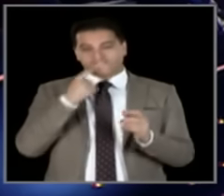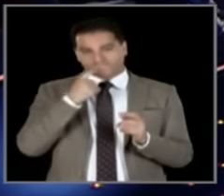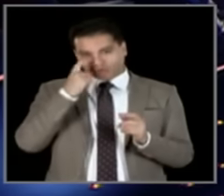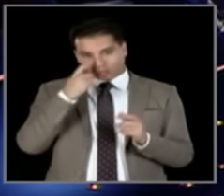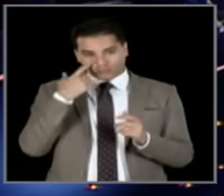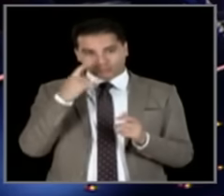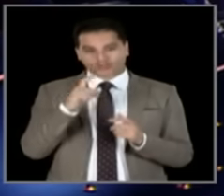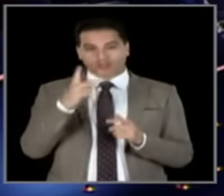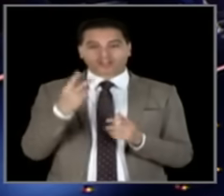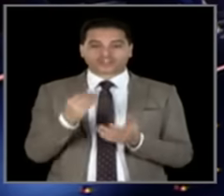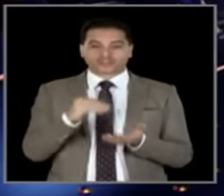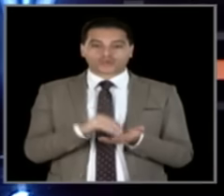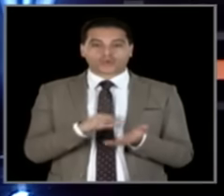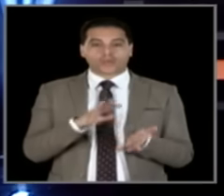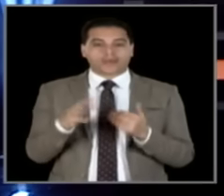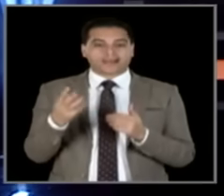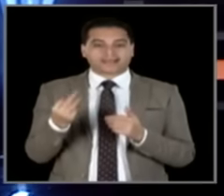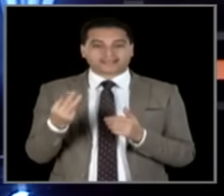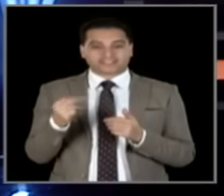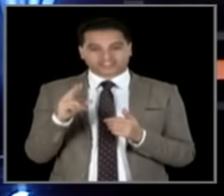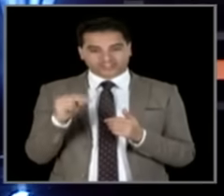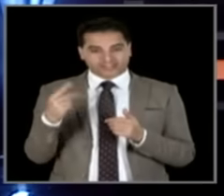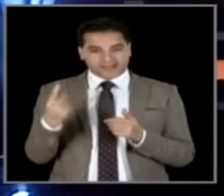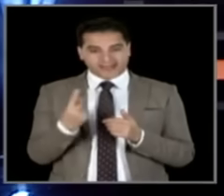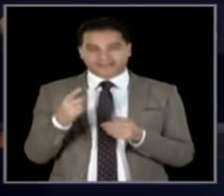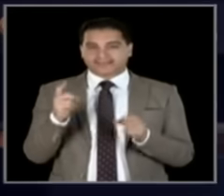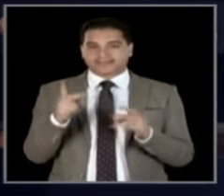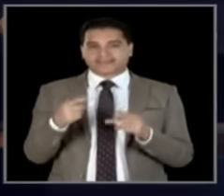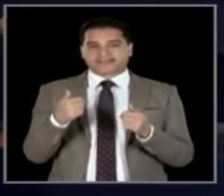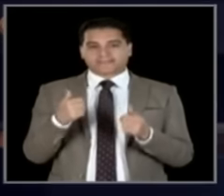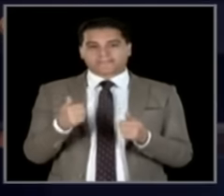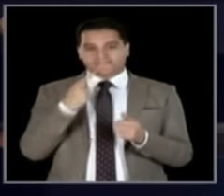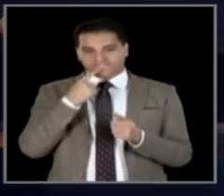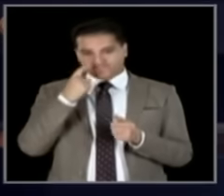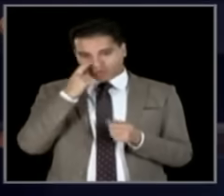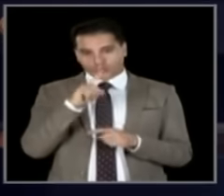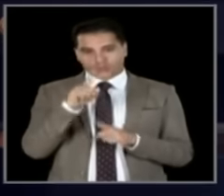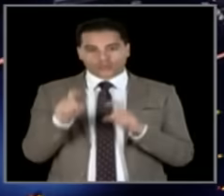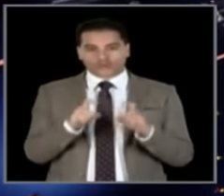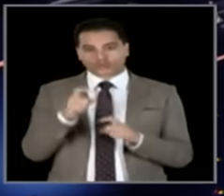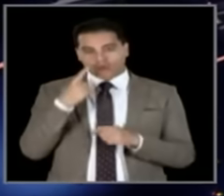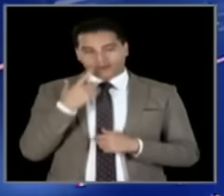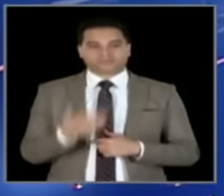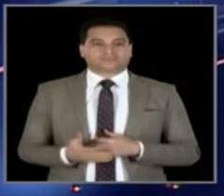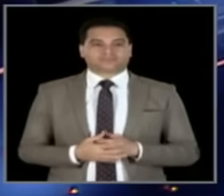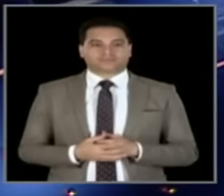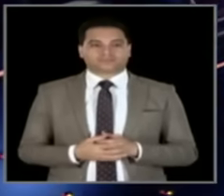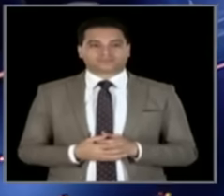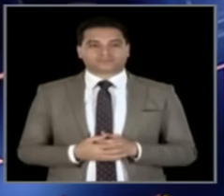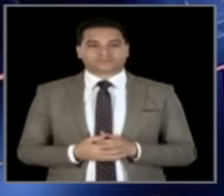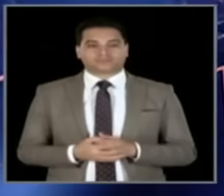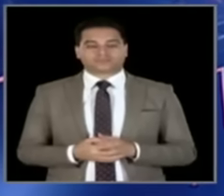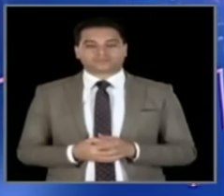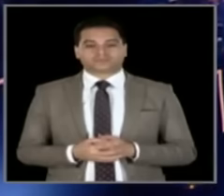فنون، سؤال بـ20 نقطة ولا بـ30 نقطة؟ 20. بـ20 نقطة، تمام. فنون، والسؤال هو